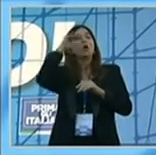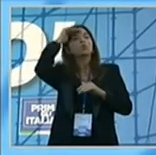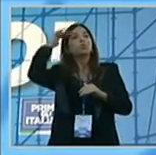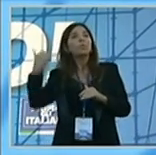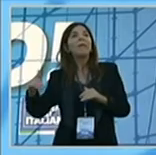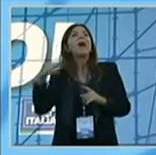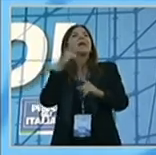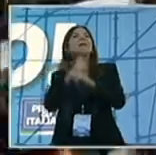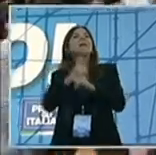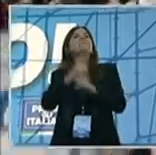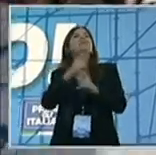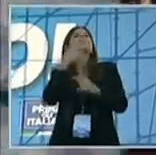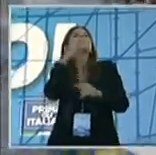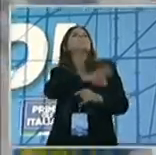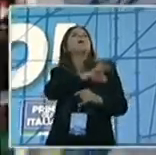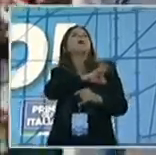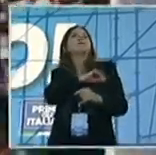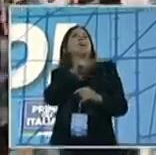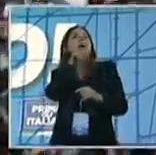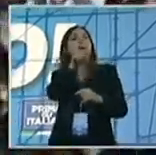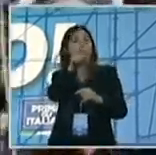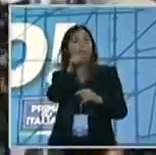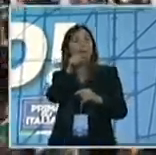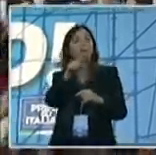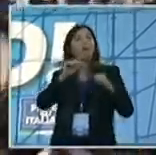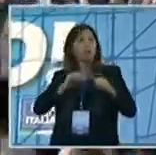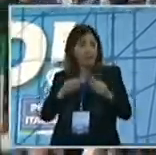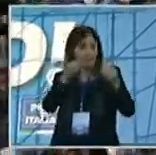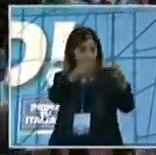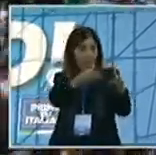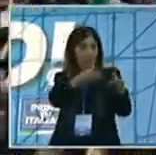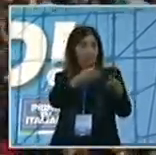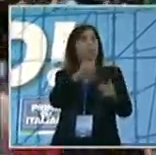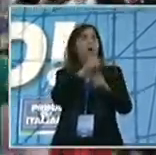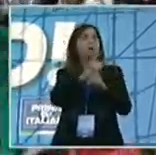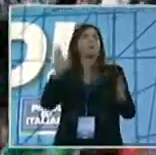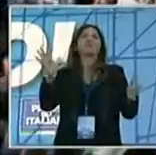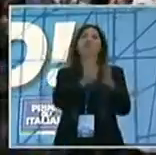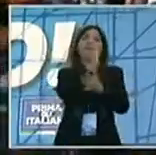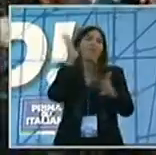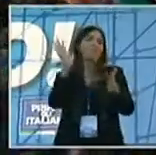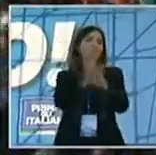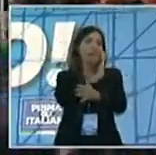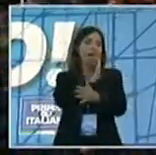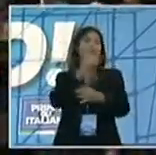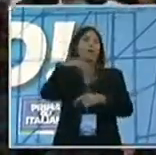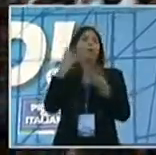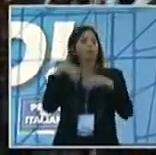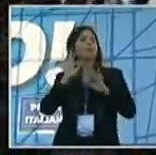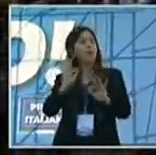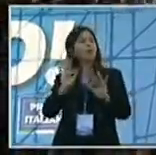devi meritare, e quando la cittadinanza ti viene data, beh, si deve celebrare. Da noi funziona